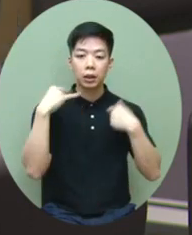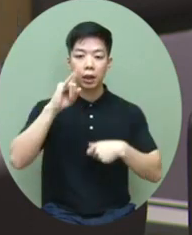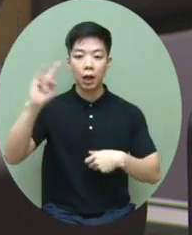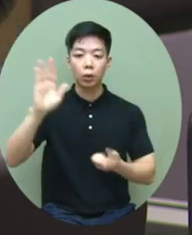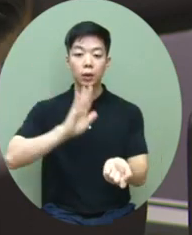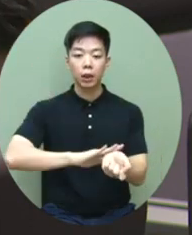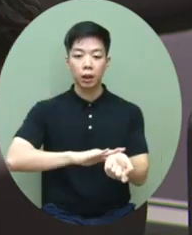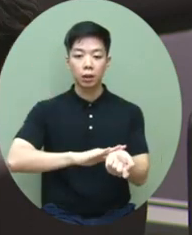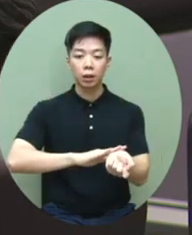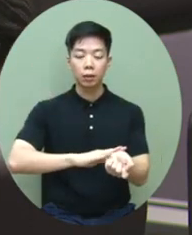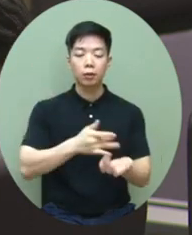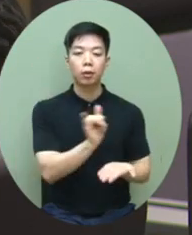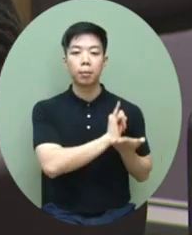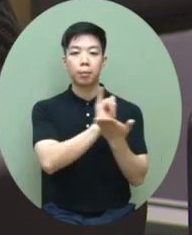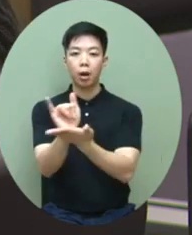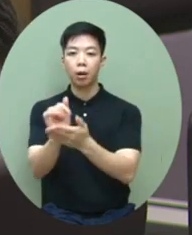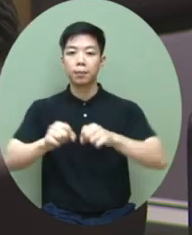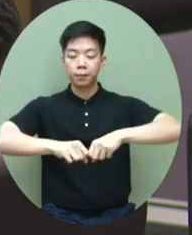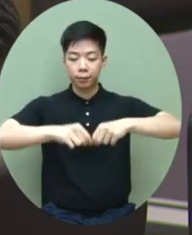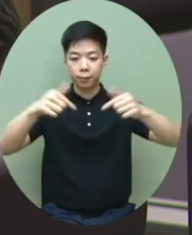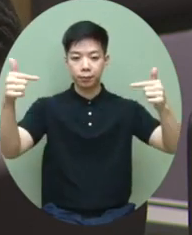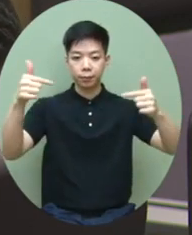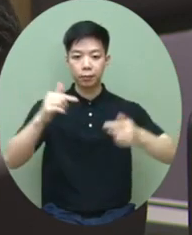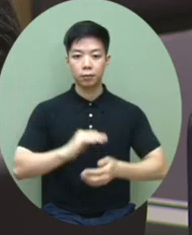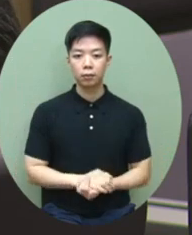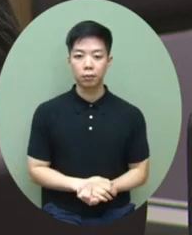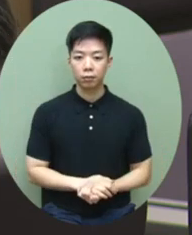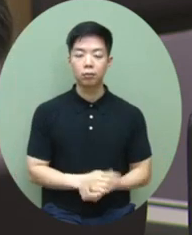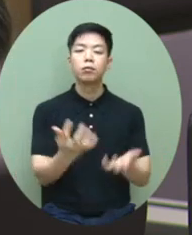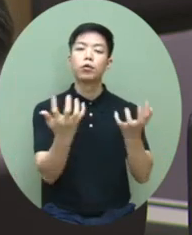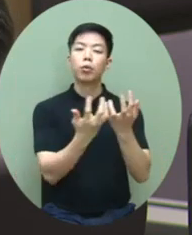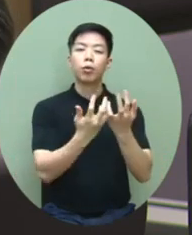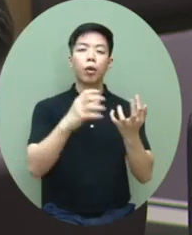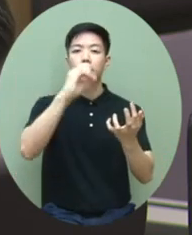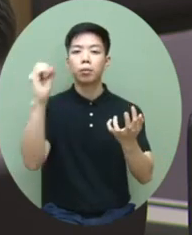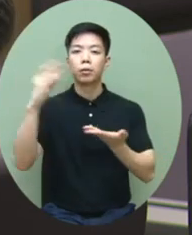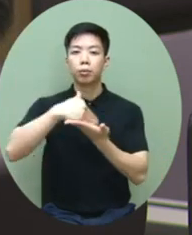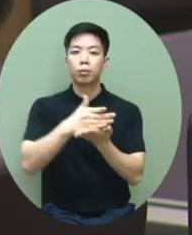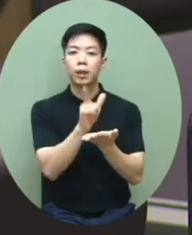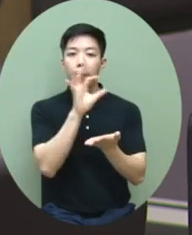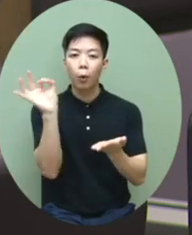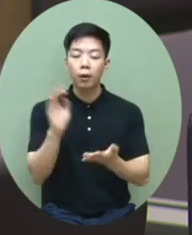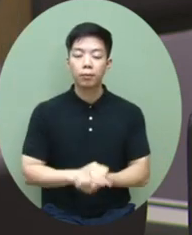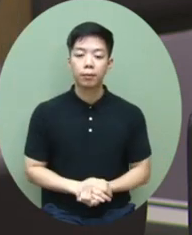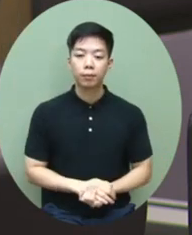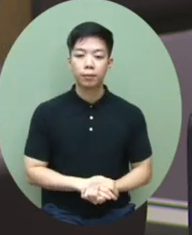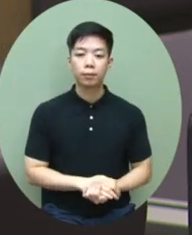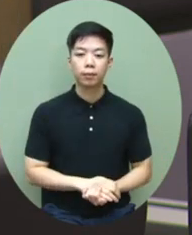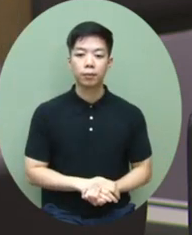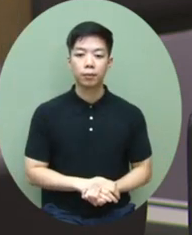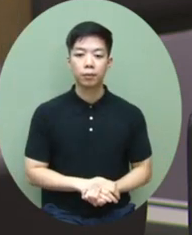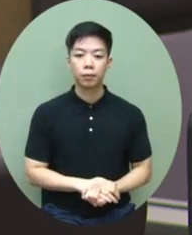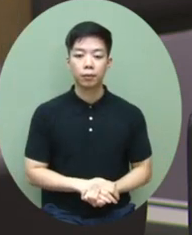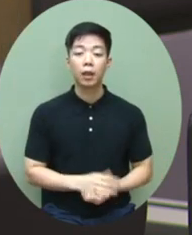嘅人數係多咗嘅，可唔可以講下有冇呢方面嘅數據啦？有幾多思考症嘅case 最尾係要